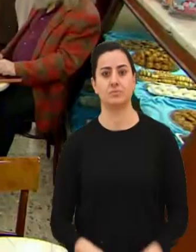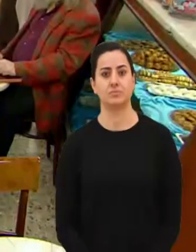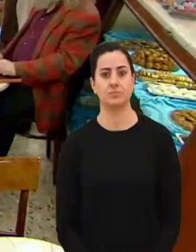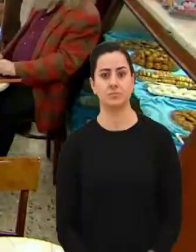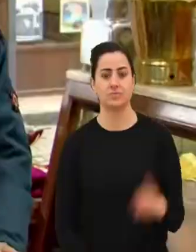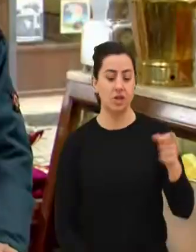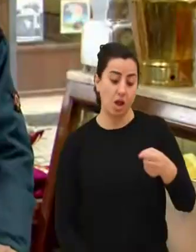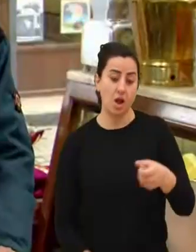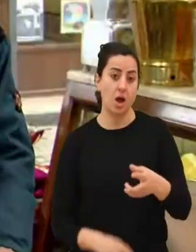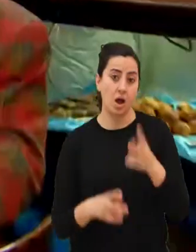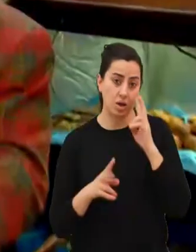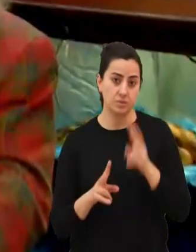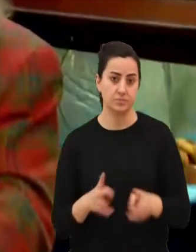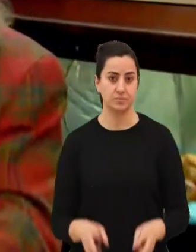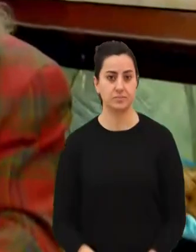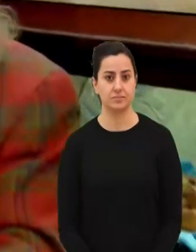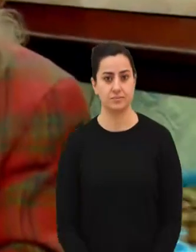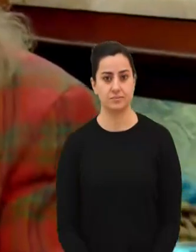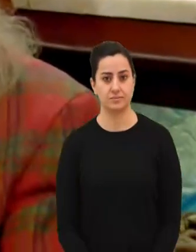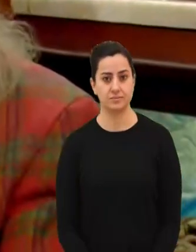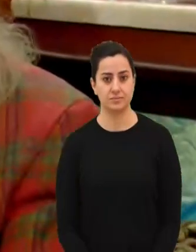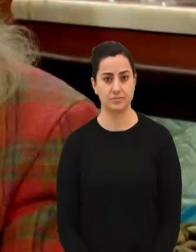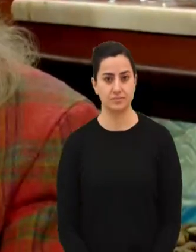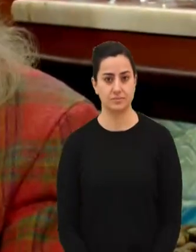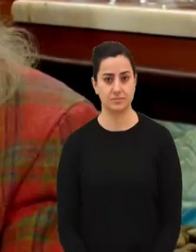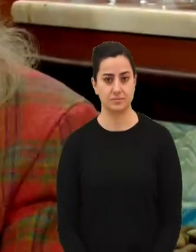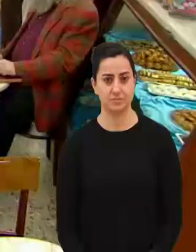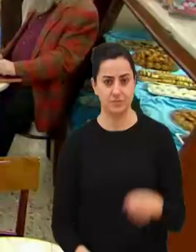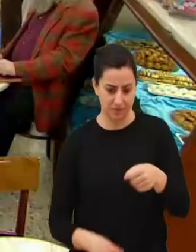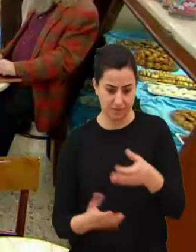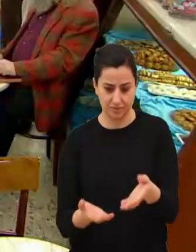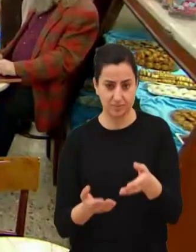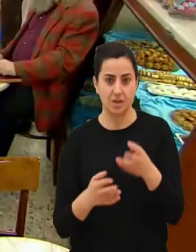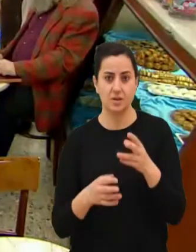Şimdi o çantayı kaldır ve yavaşça masanın üstüne koy Basri. Silahını doğrulttu. Çanta zaten masanın üstünde